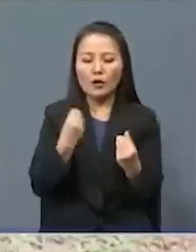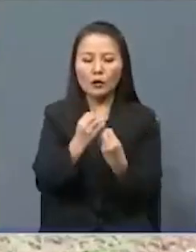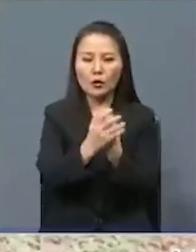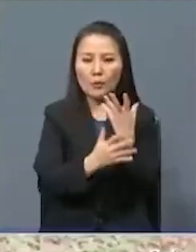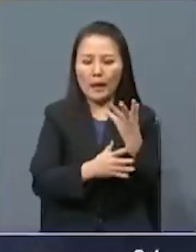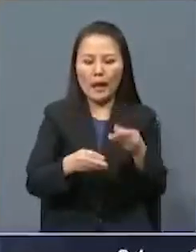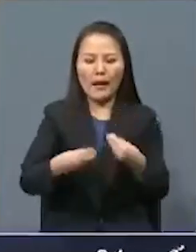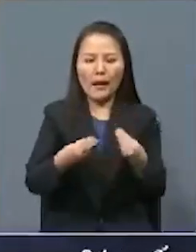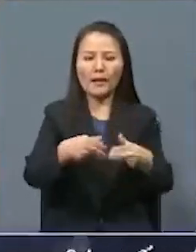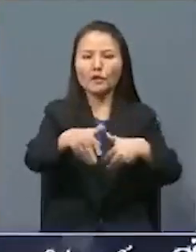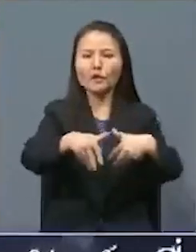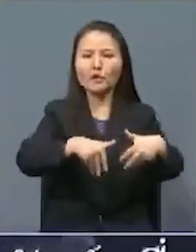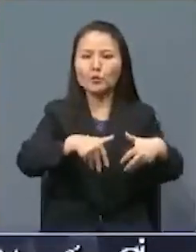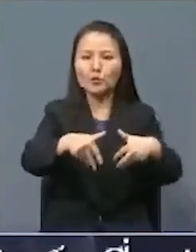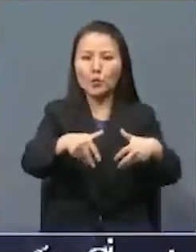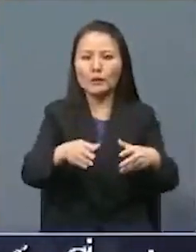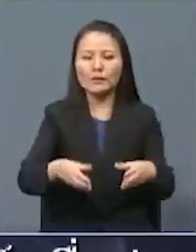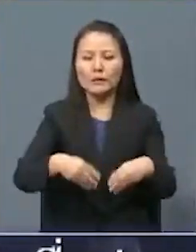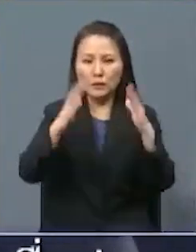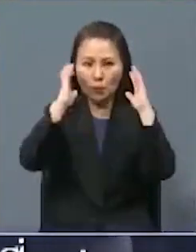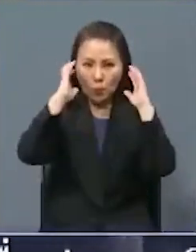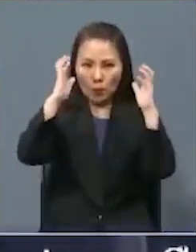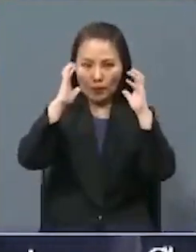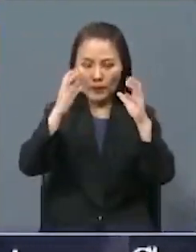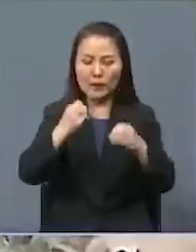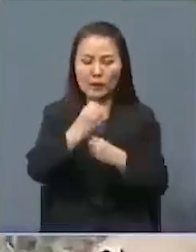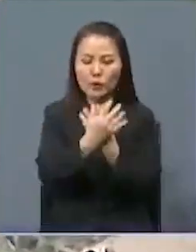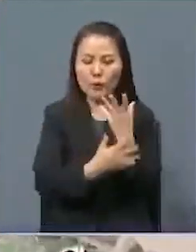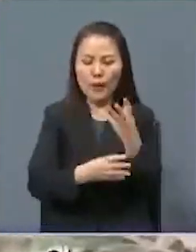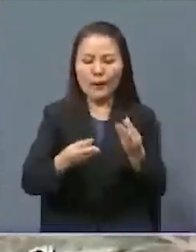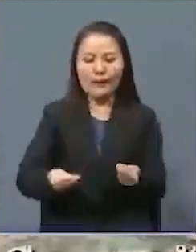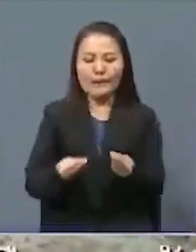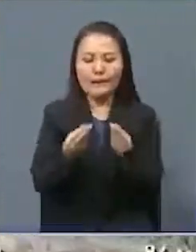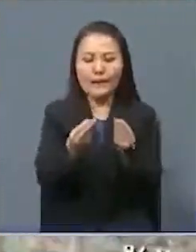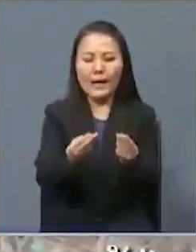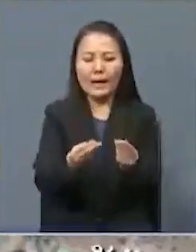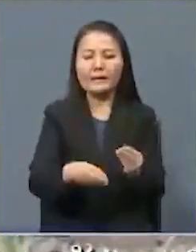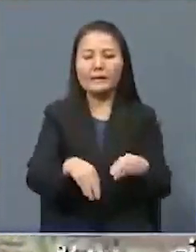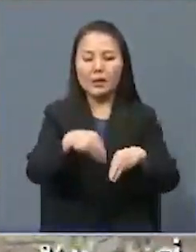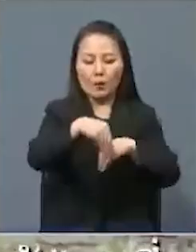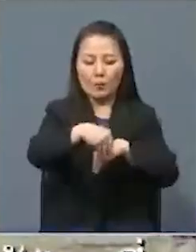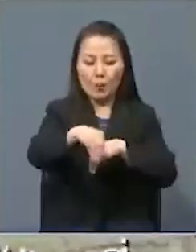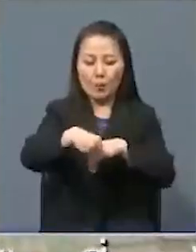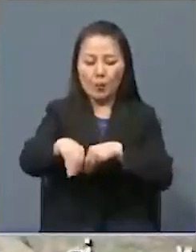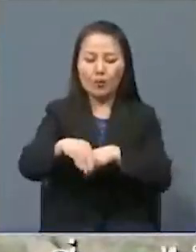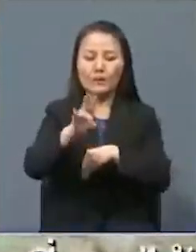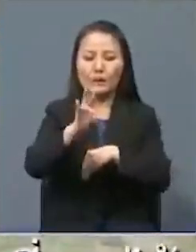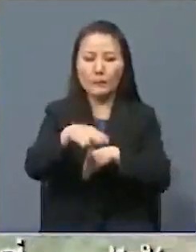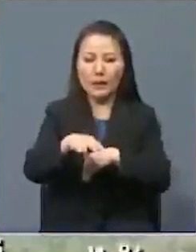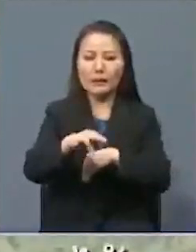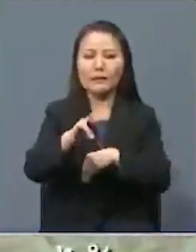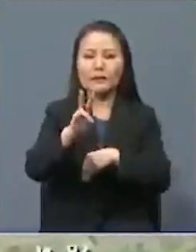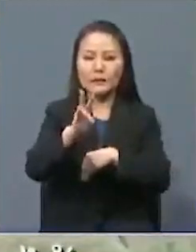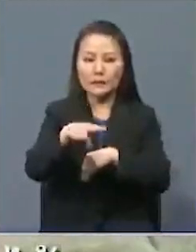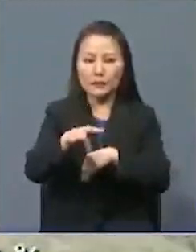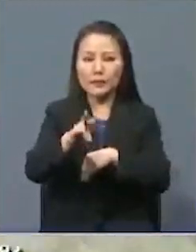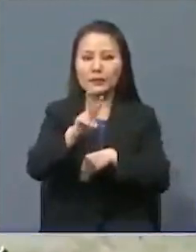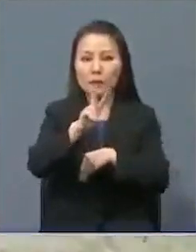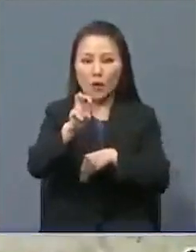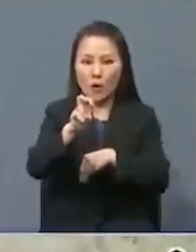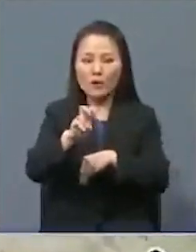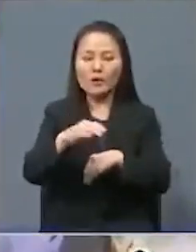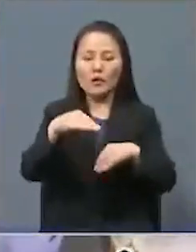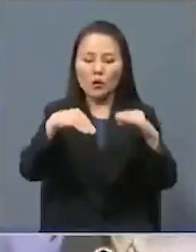กล้าไม้ให้กับประชาชนในพื้นที่จังหวัดสระบุรีที่จะร่วมการปลูกต้นไม้ 7,200กล้าตามโครงการ 72ล้าน